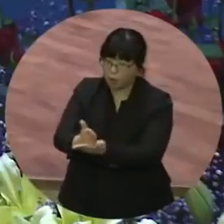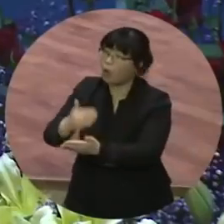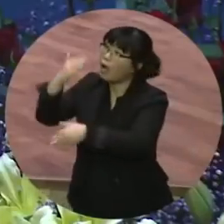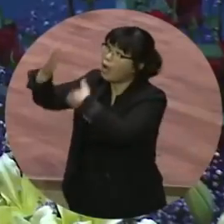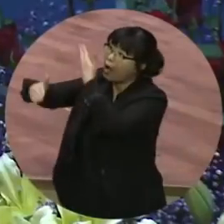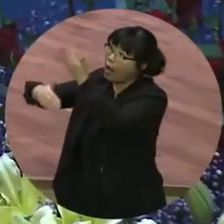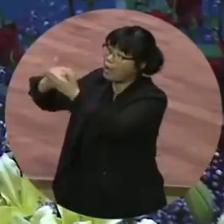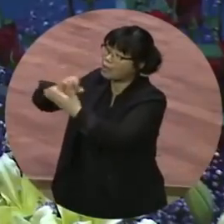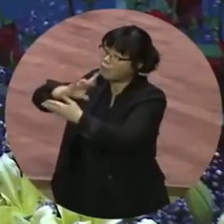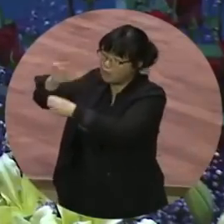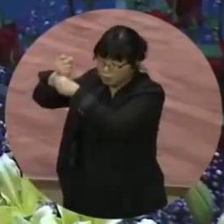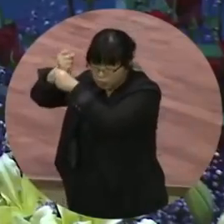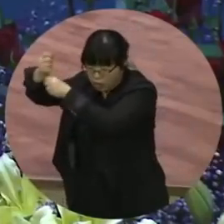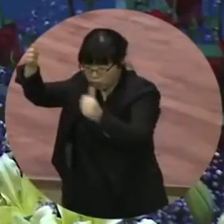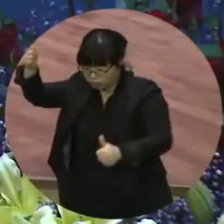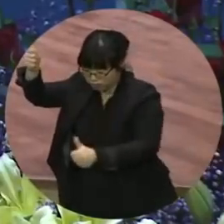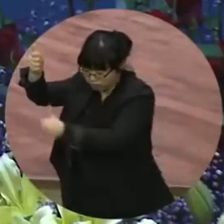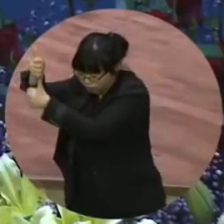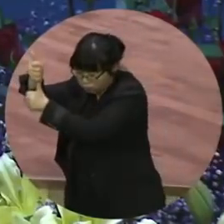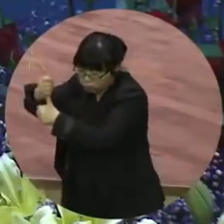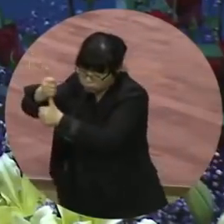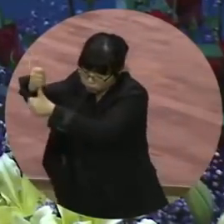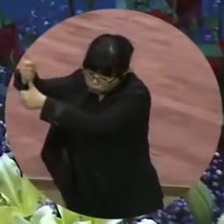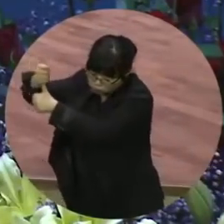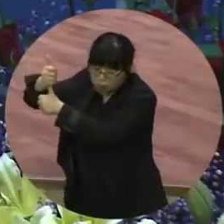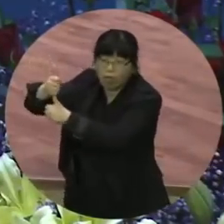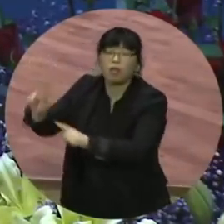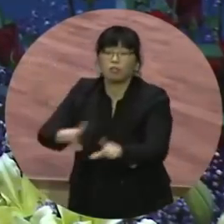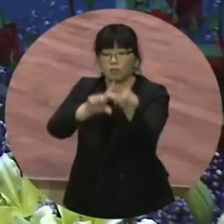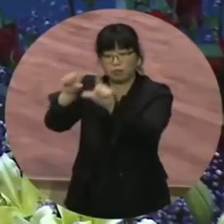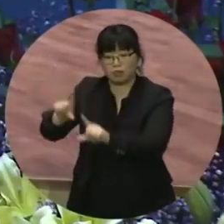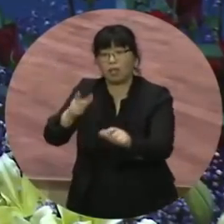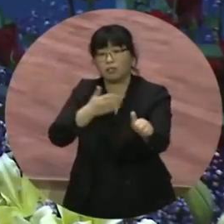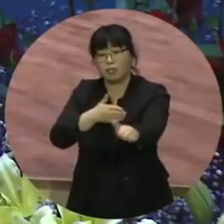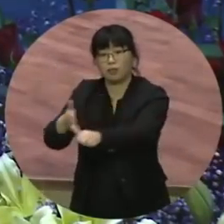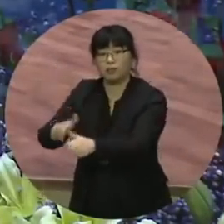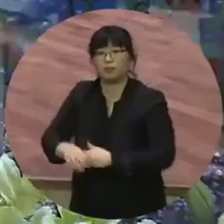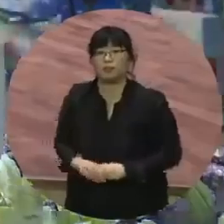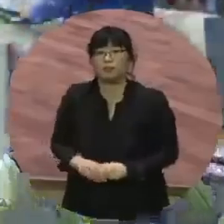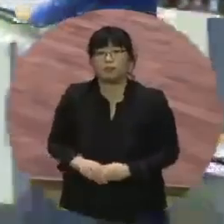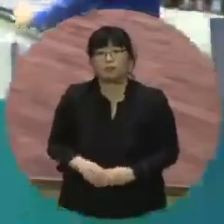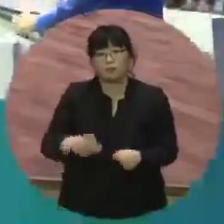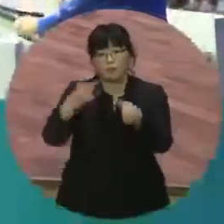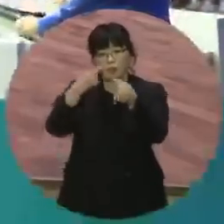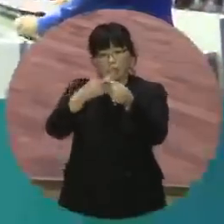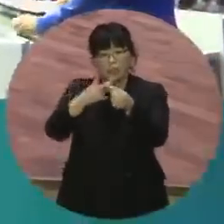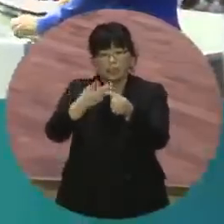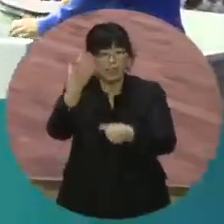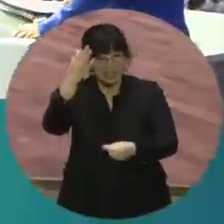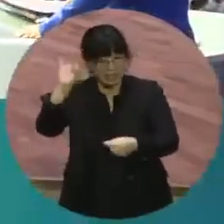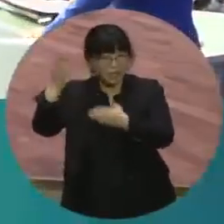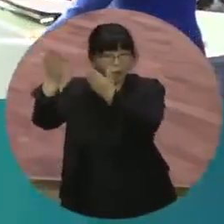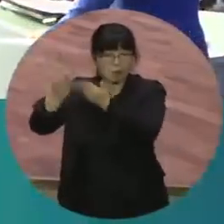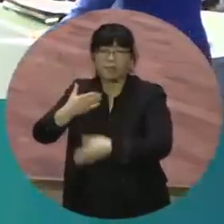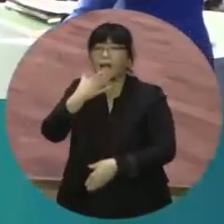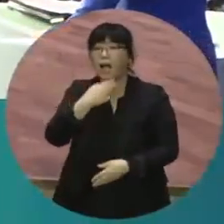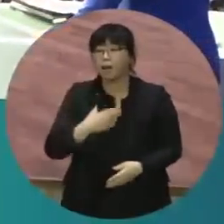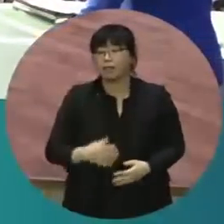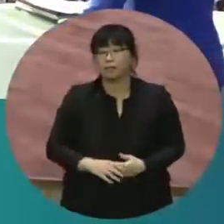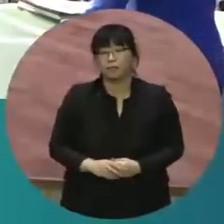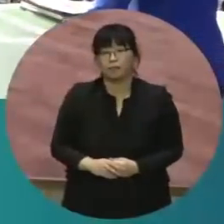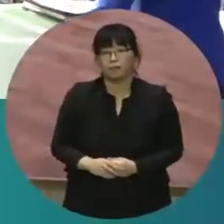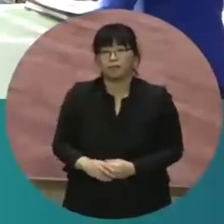주님으로 축복합니다. 두 번째로 인정받은 아브라함 11절로 12절을 봅니다. 자 여호와의